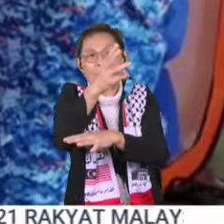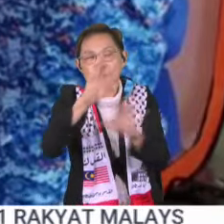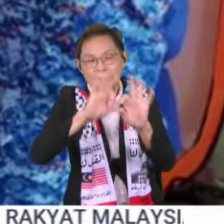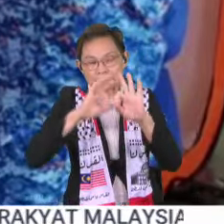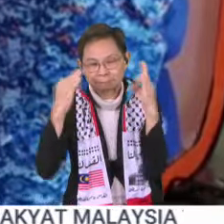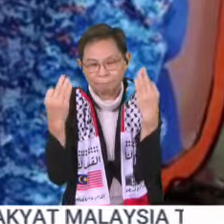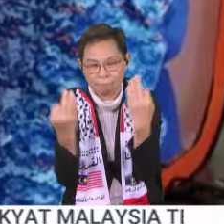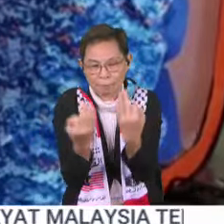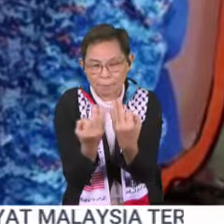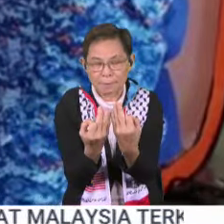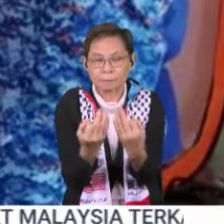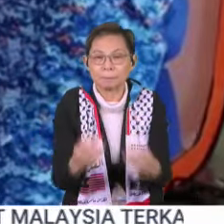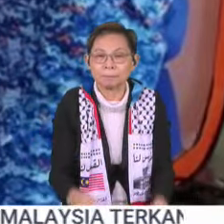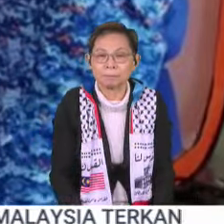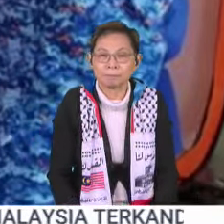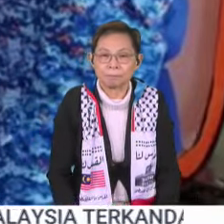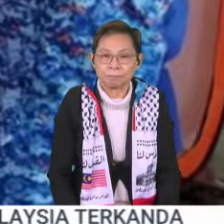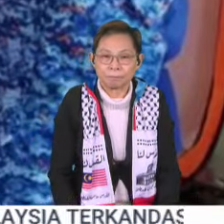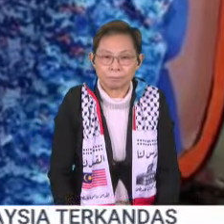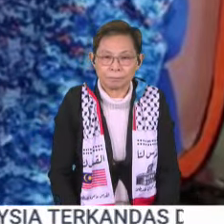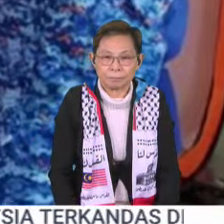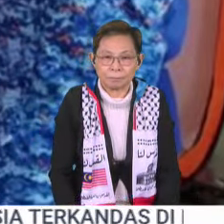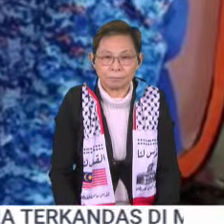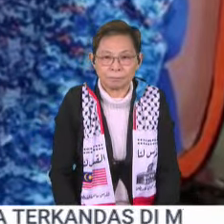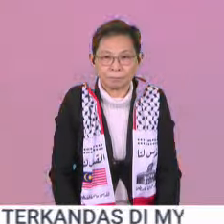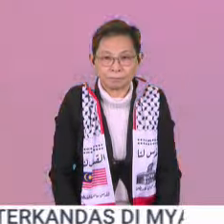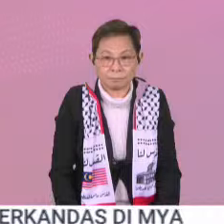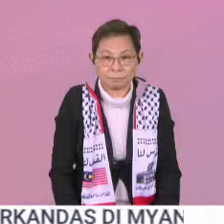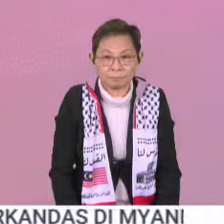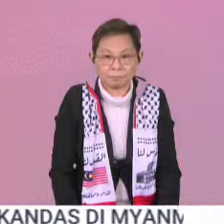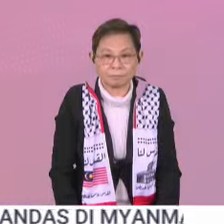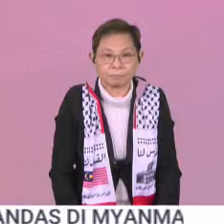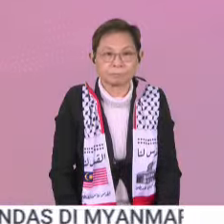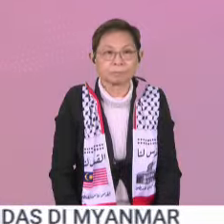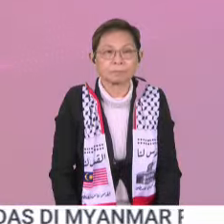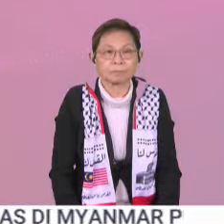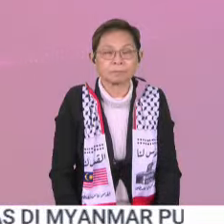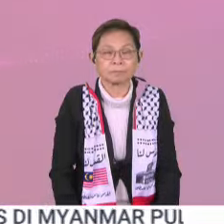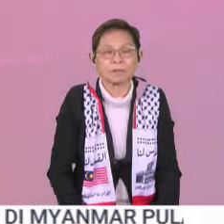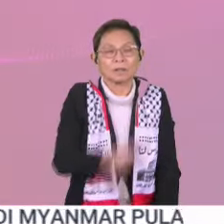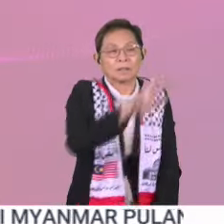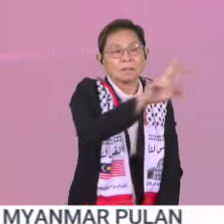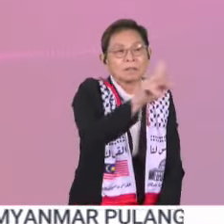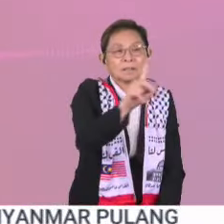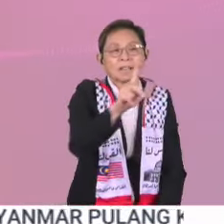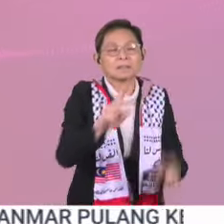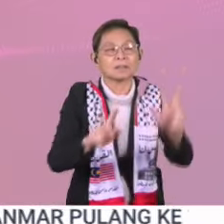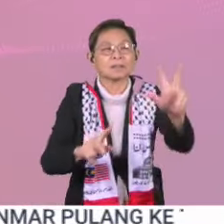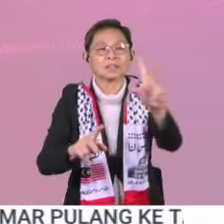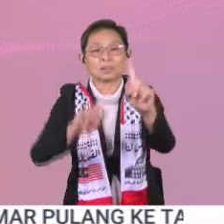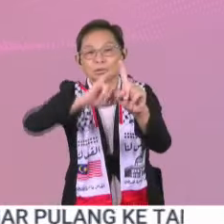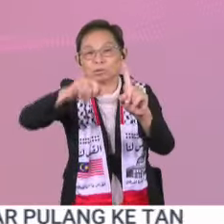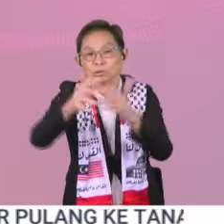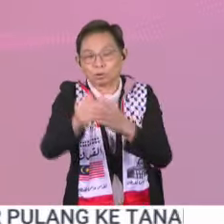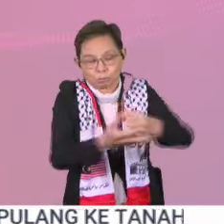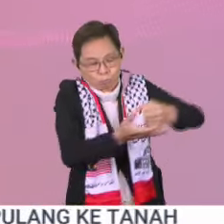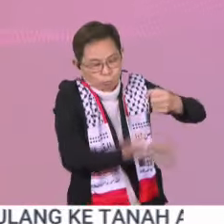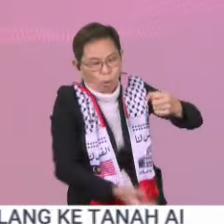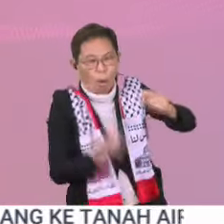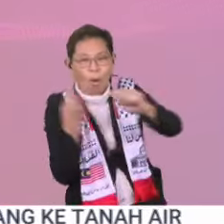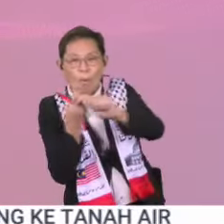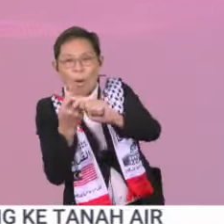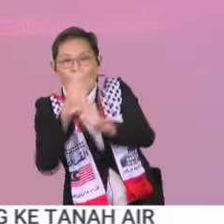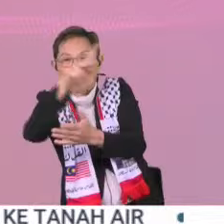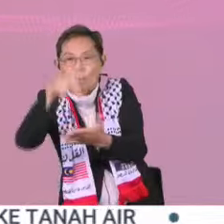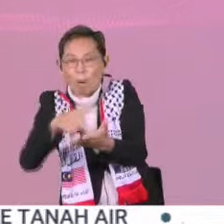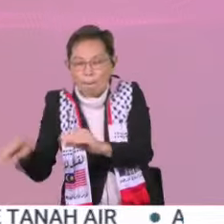keluarga. 31 juta ringgit diperuntuk bagi pembinaan 5